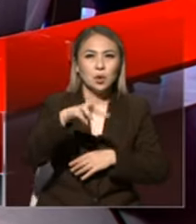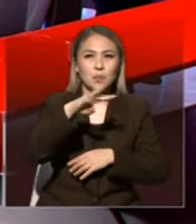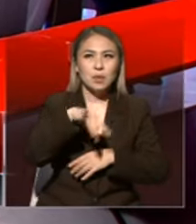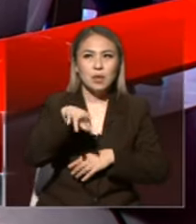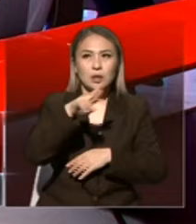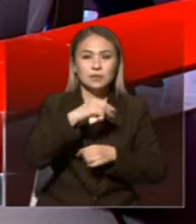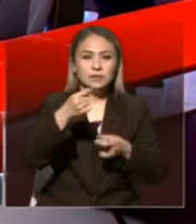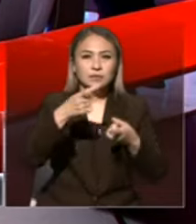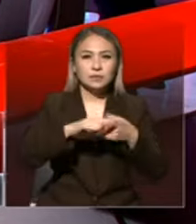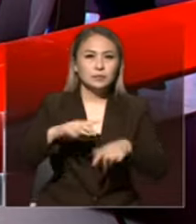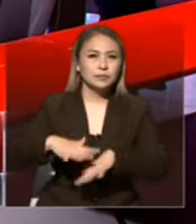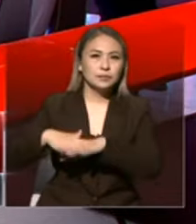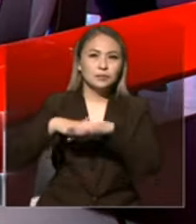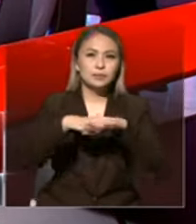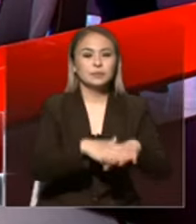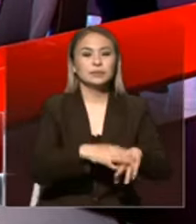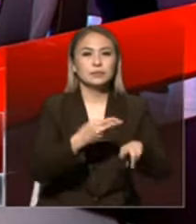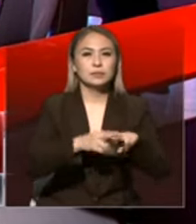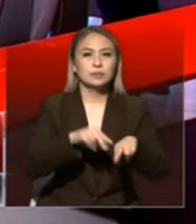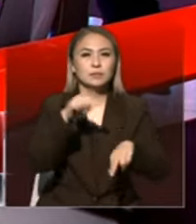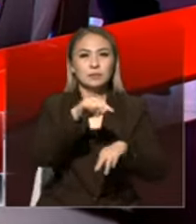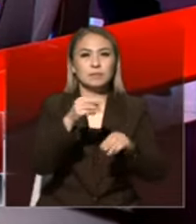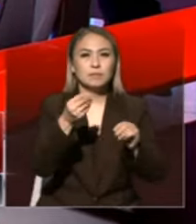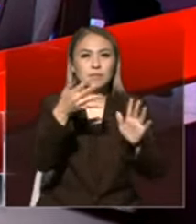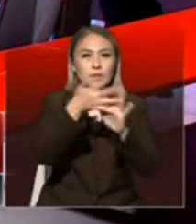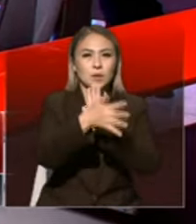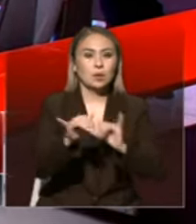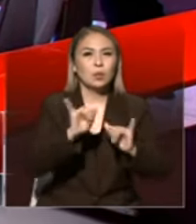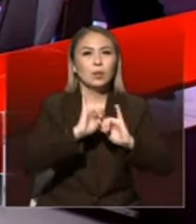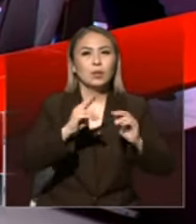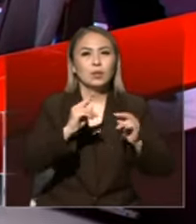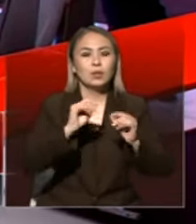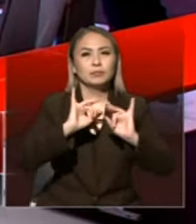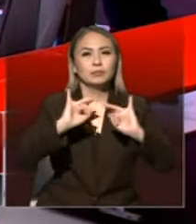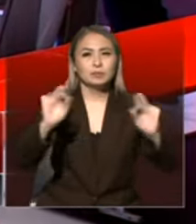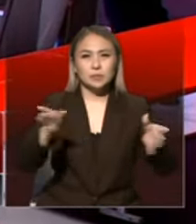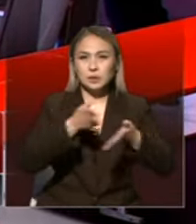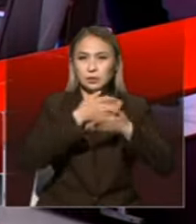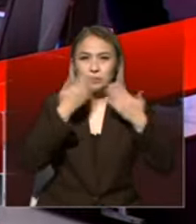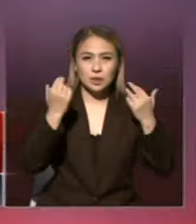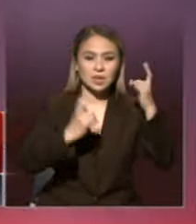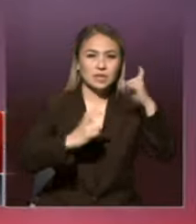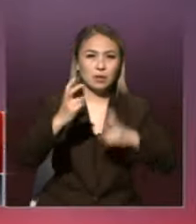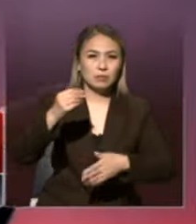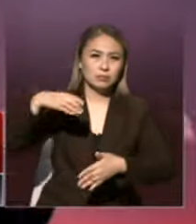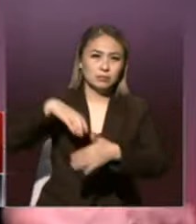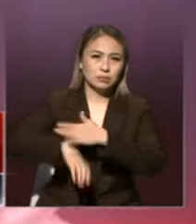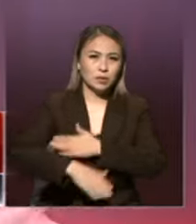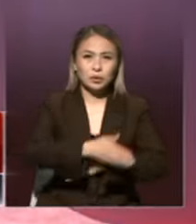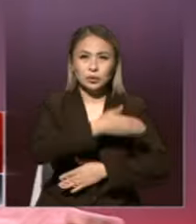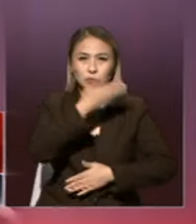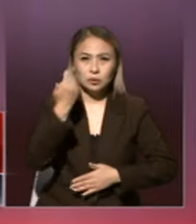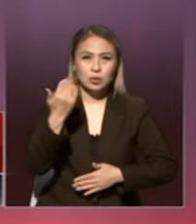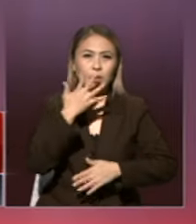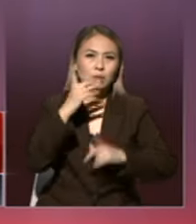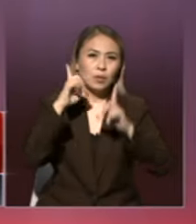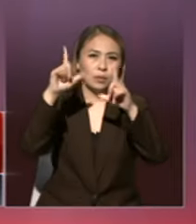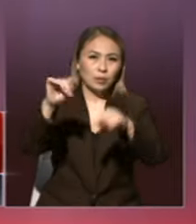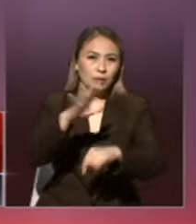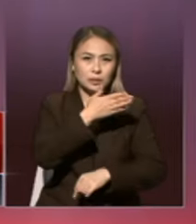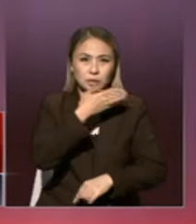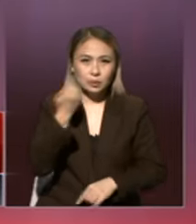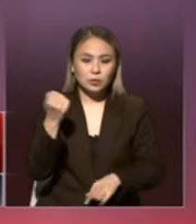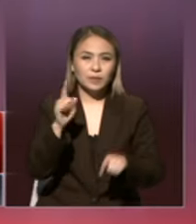алымға бөлінген ақша сол шаруаға кетті. Ол ешқайда кеткен жоқ. Зауыттардың қалтасында қалған жоқ. Шетелге ауысып кеткен жоқ.